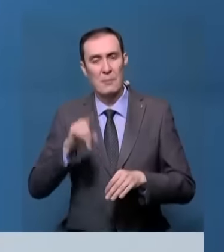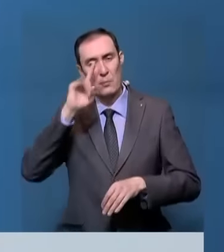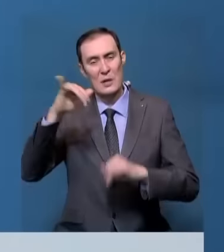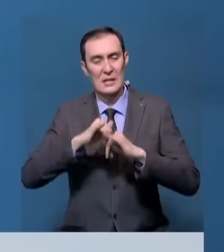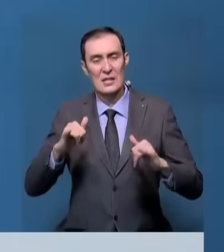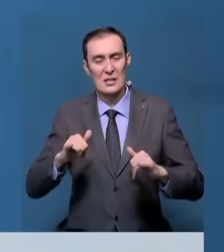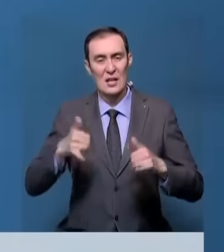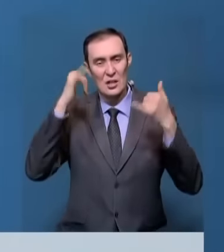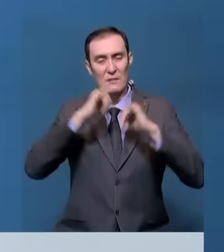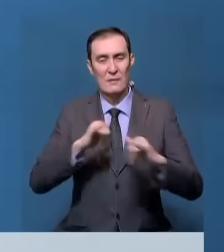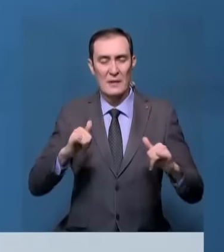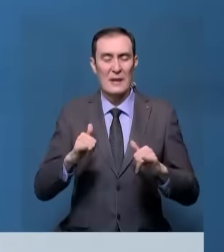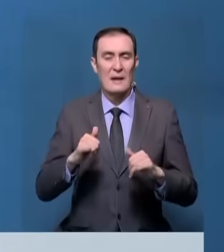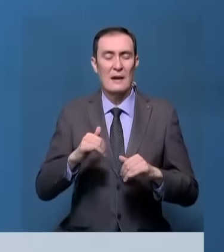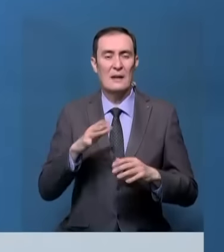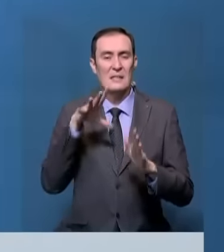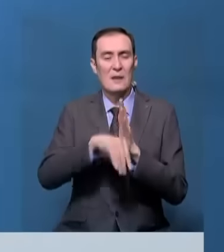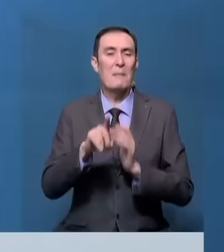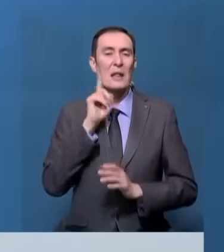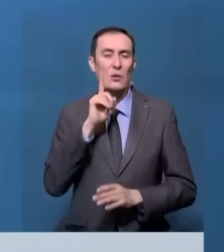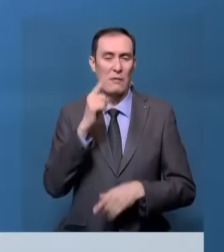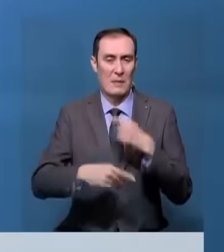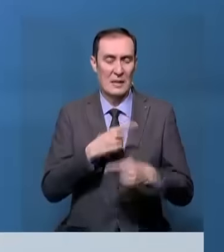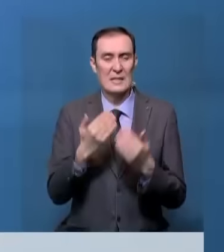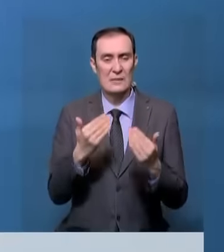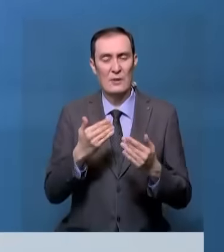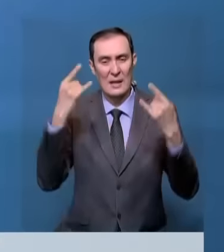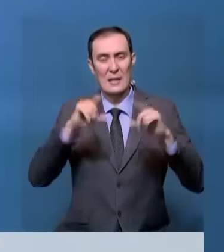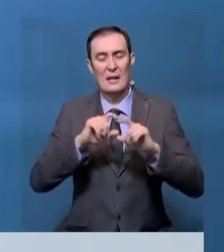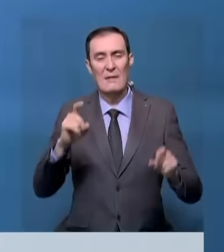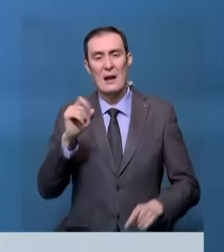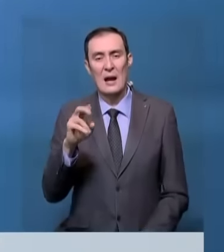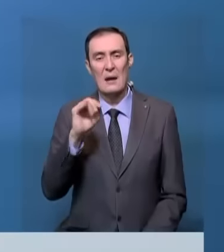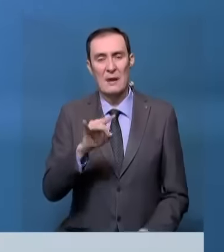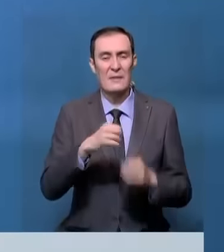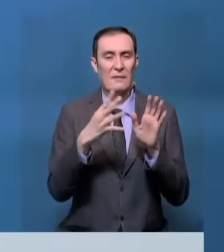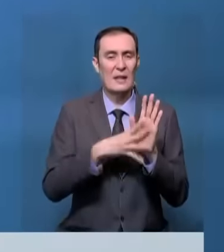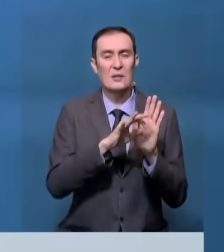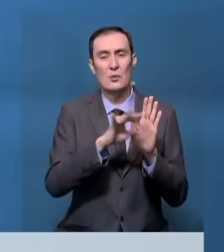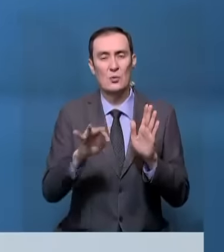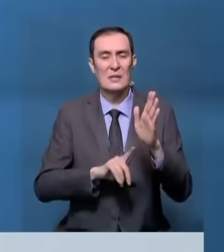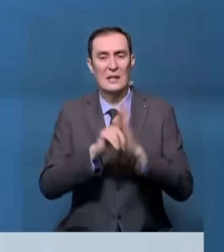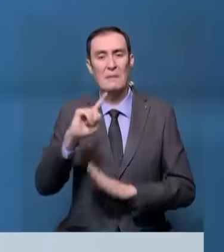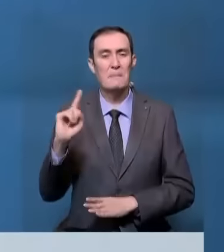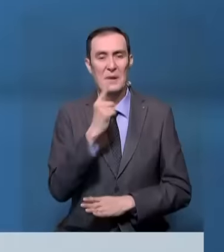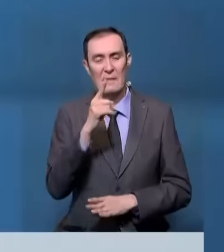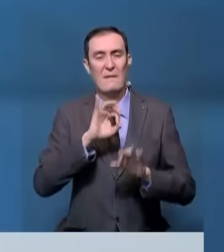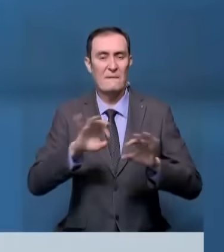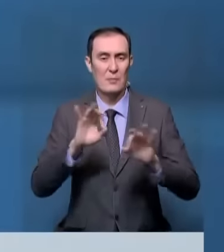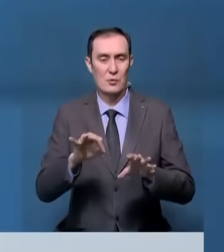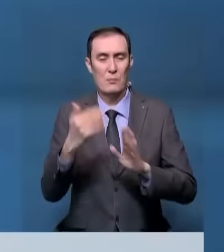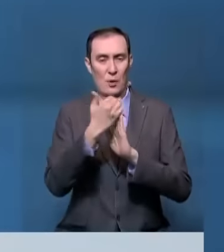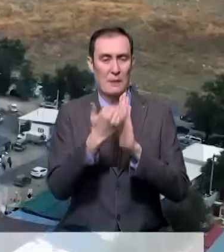популяризацию животноводства и фермерства среди молодого поколения. Сегодня на телеканале «Хабар» в 19:00 стартовал первый